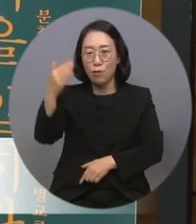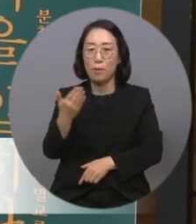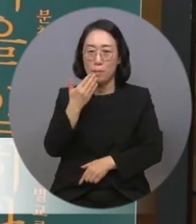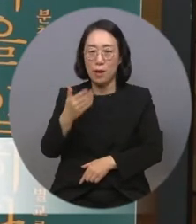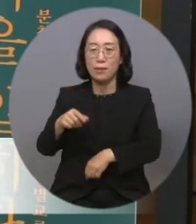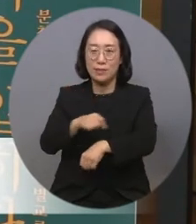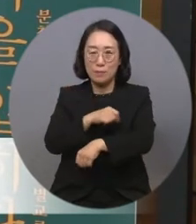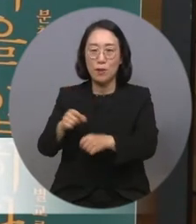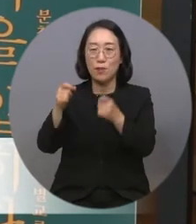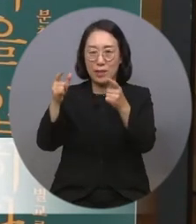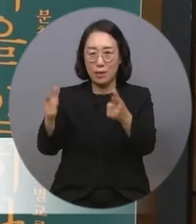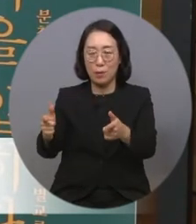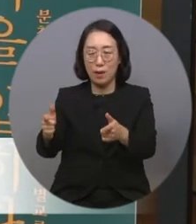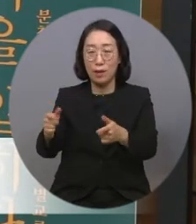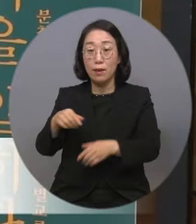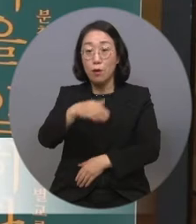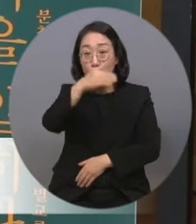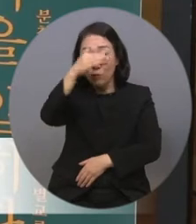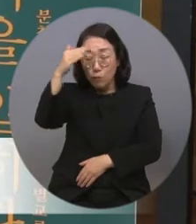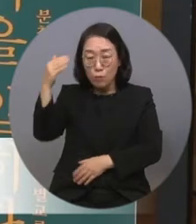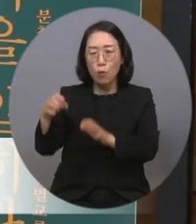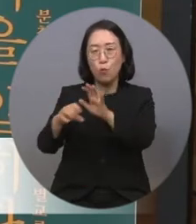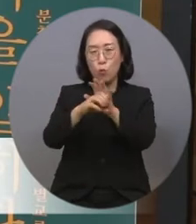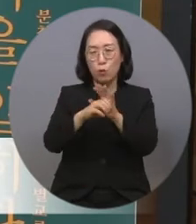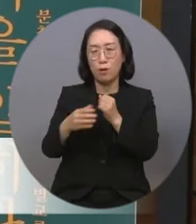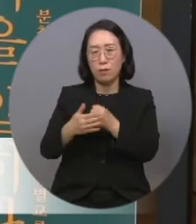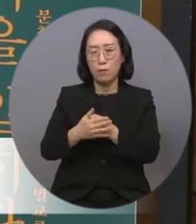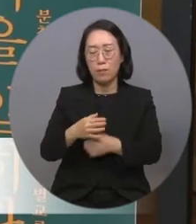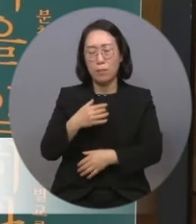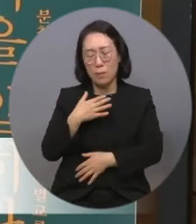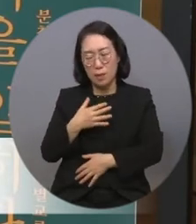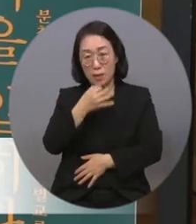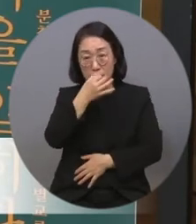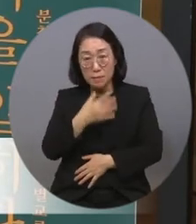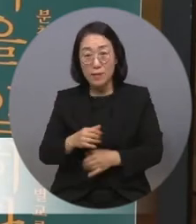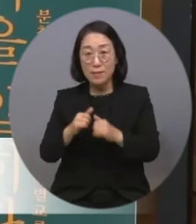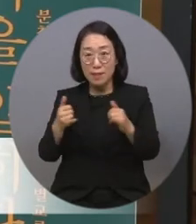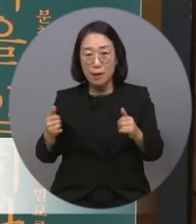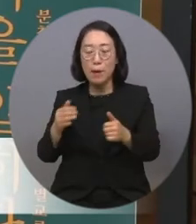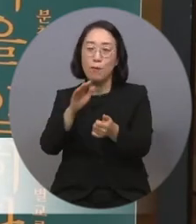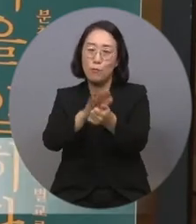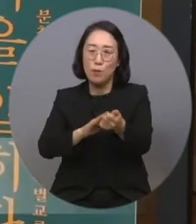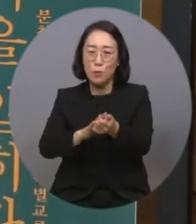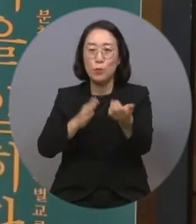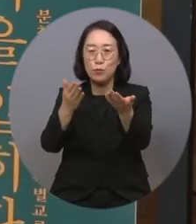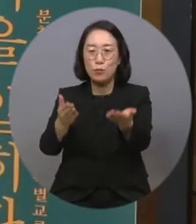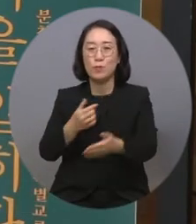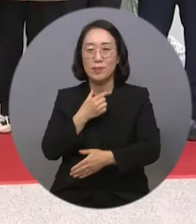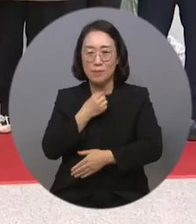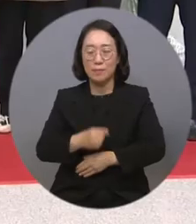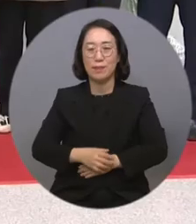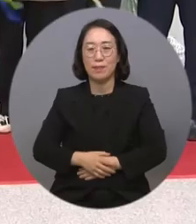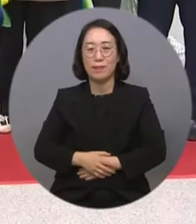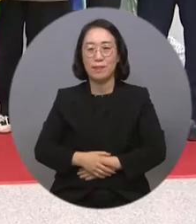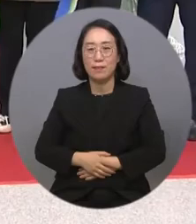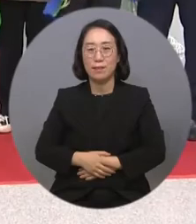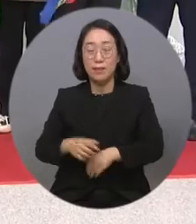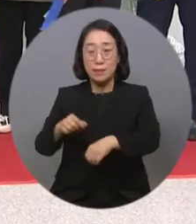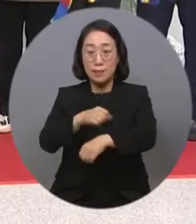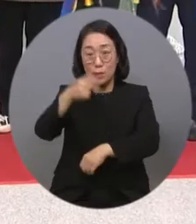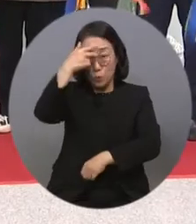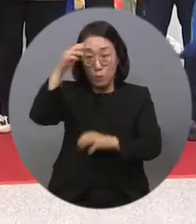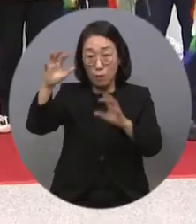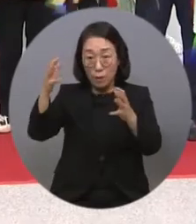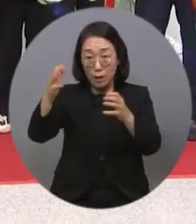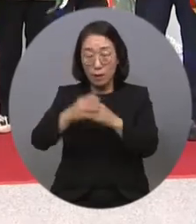것입니다. 이번 전시를 통해서 코로나19로 인해 지친 마음을 달래시기 바랍니다. 특히 조선